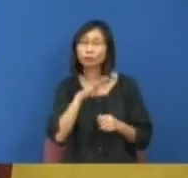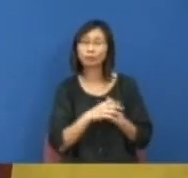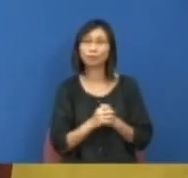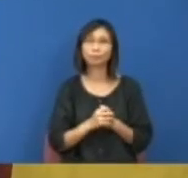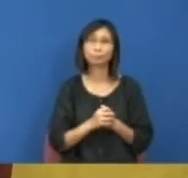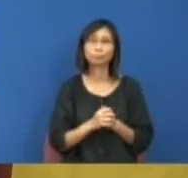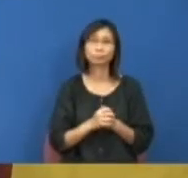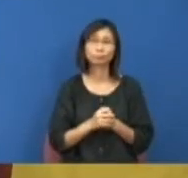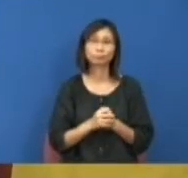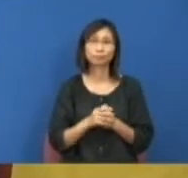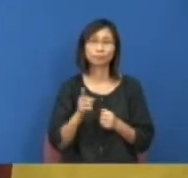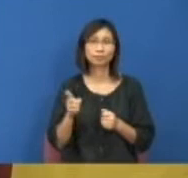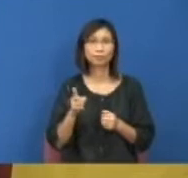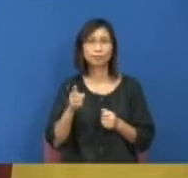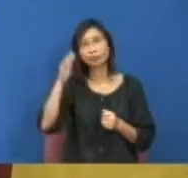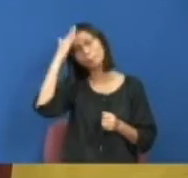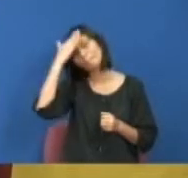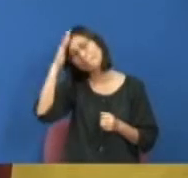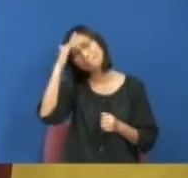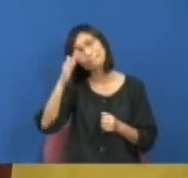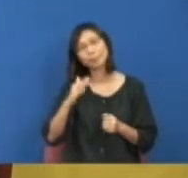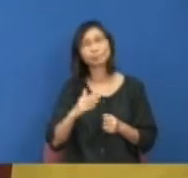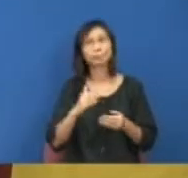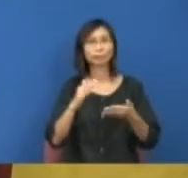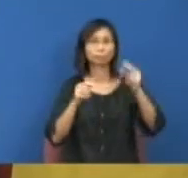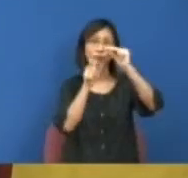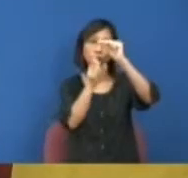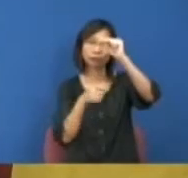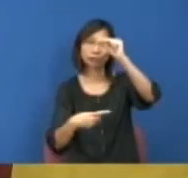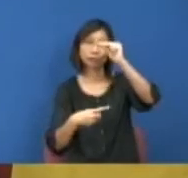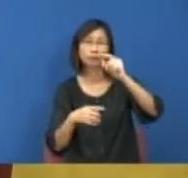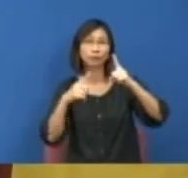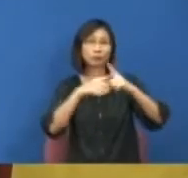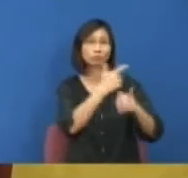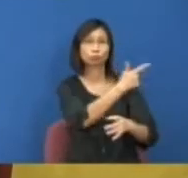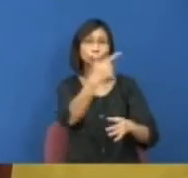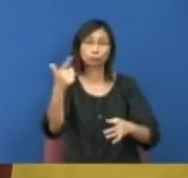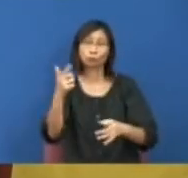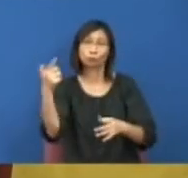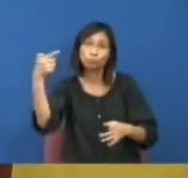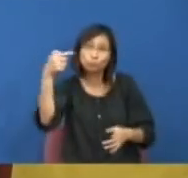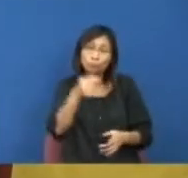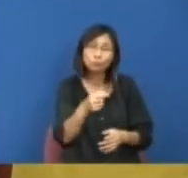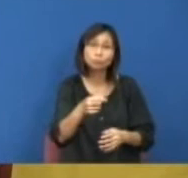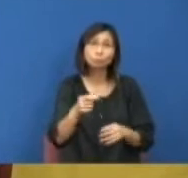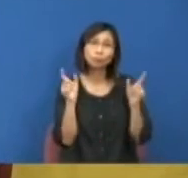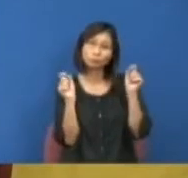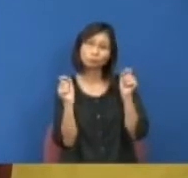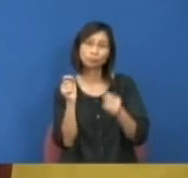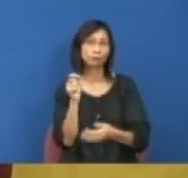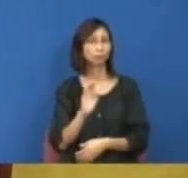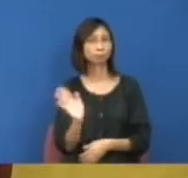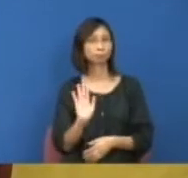你理解每一年嘅七一，即係人數多同少其實意義唔大，但係反而如果你話七一作為一